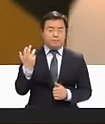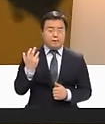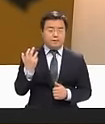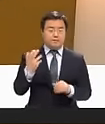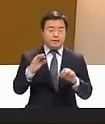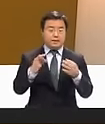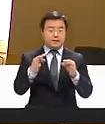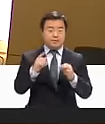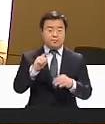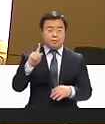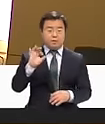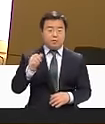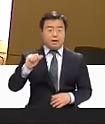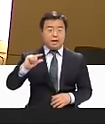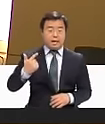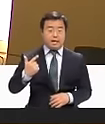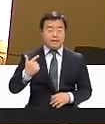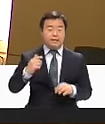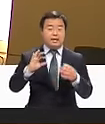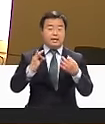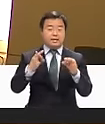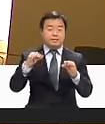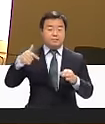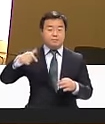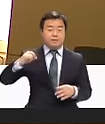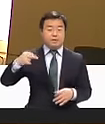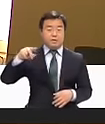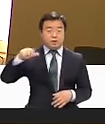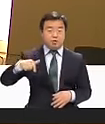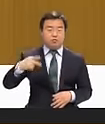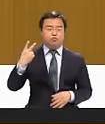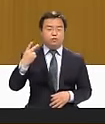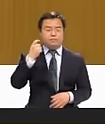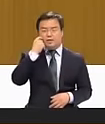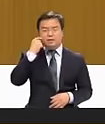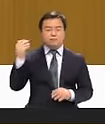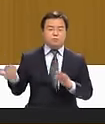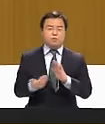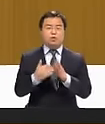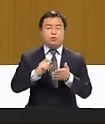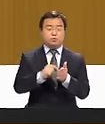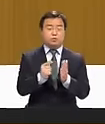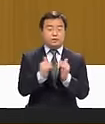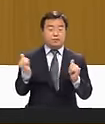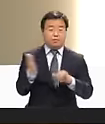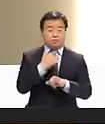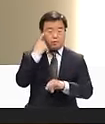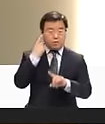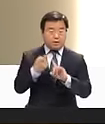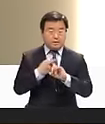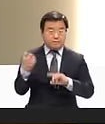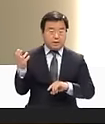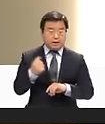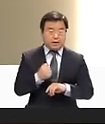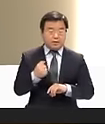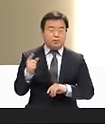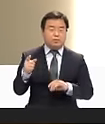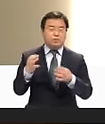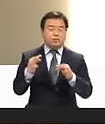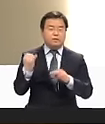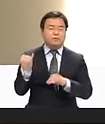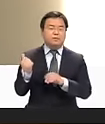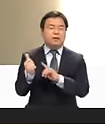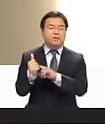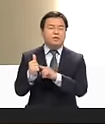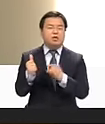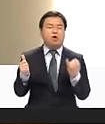김기덕 씨하고 양대 DJ다 그런 말을 들을 정도로 네. 굉장히 또 사람들의 관심을 받으면서 김광한 씨는 여성 팬이 많았었다고 하고